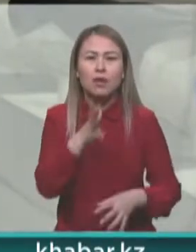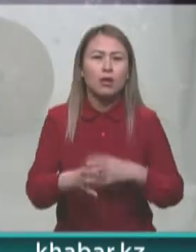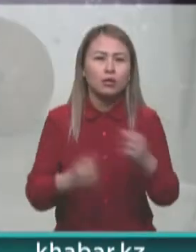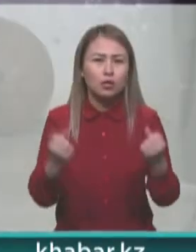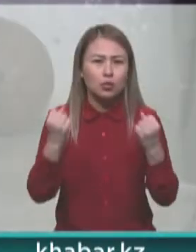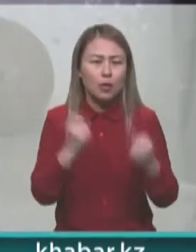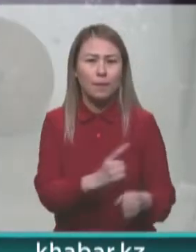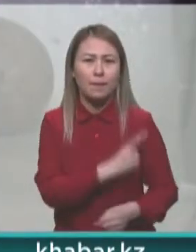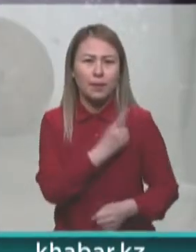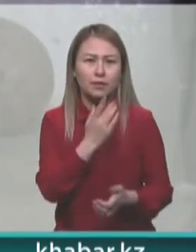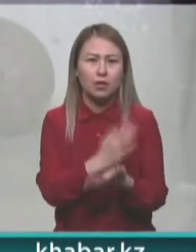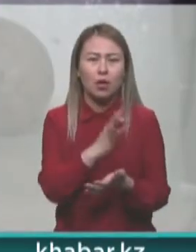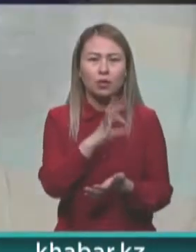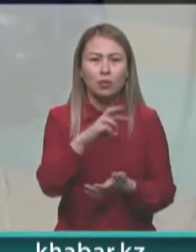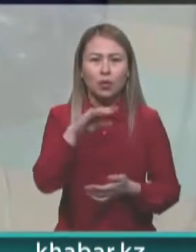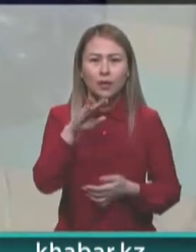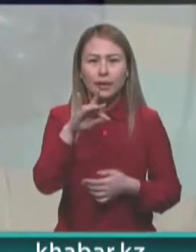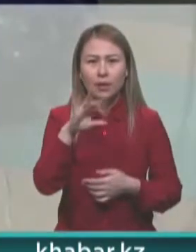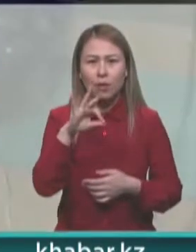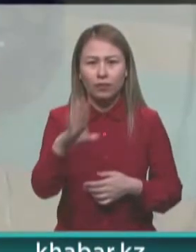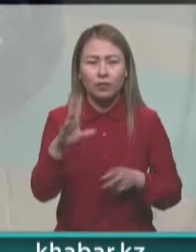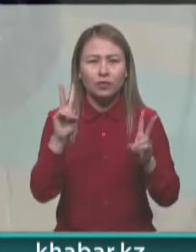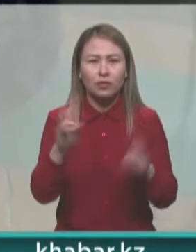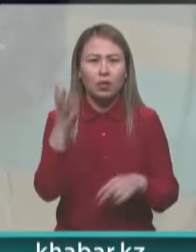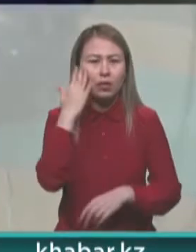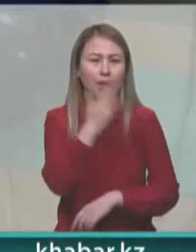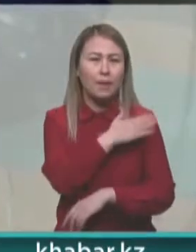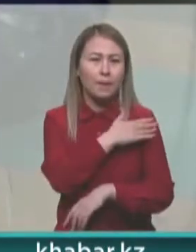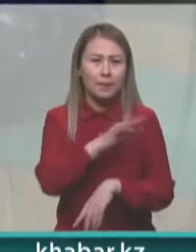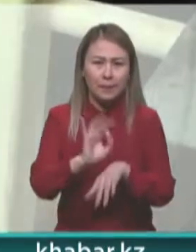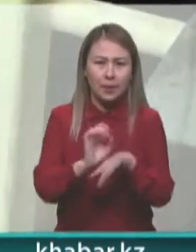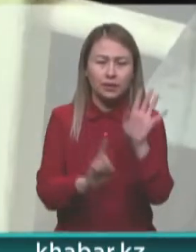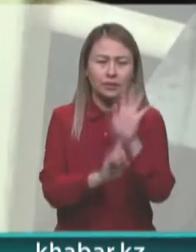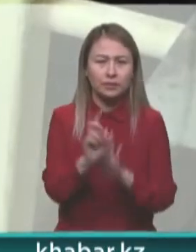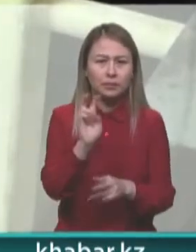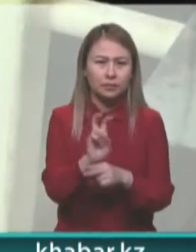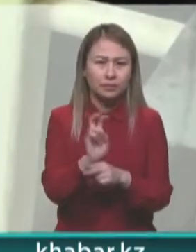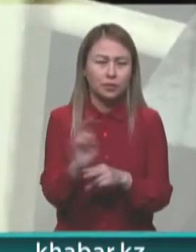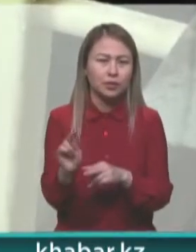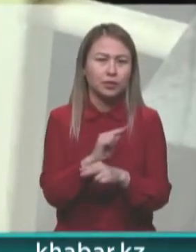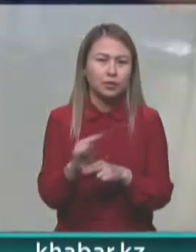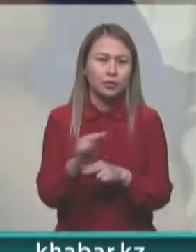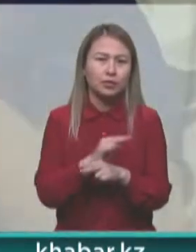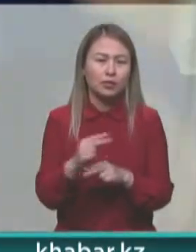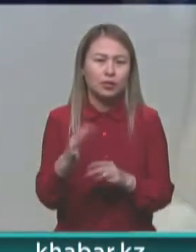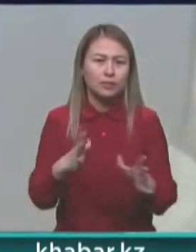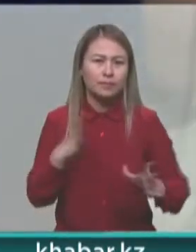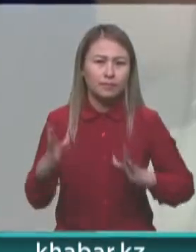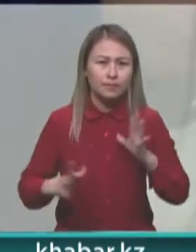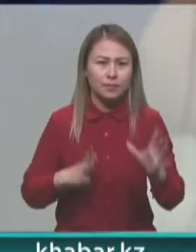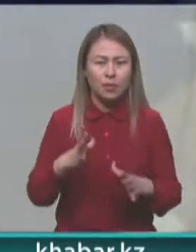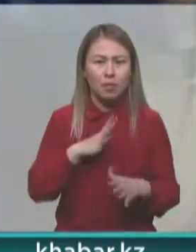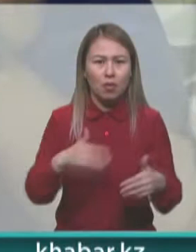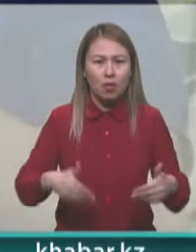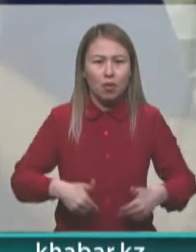спорт шебері Олжас Мутынов. Ардагер самбошы иығын ауыртып алған соң денсаулығын оңалтуға осында келіпті. Осы жылдың қазан айында